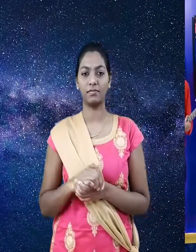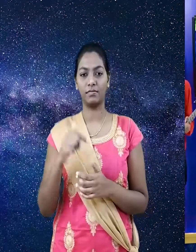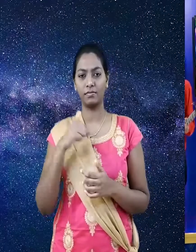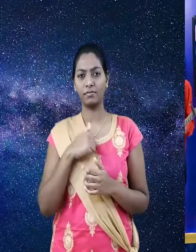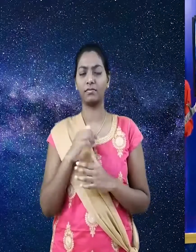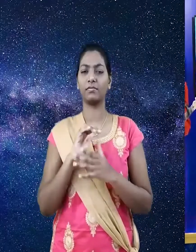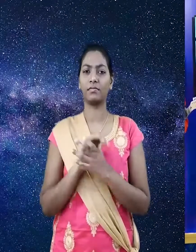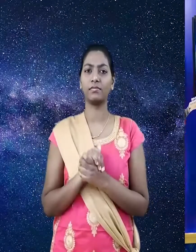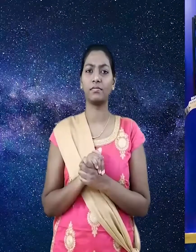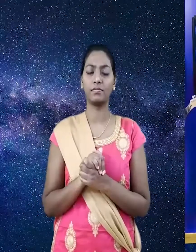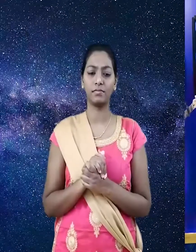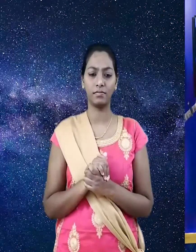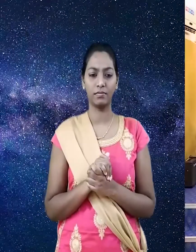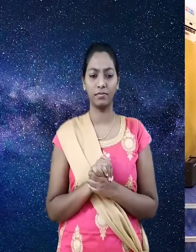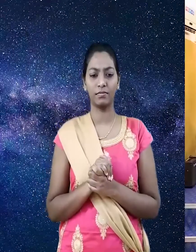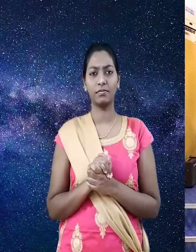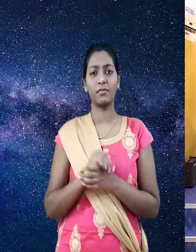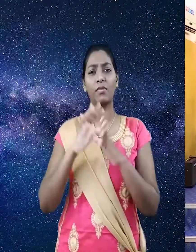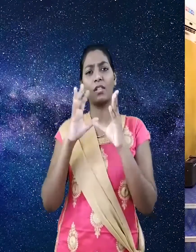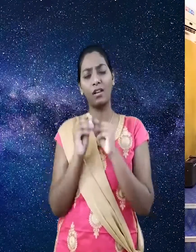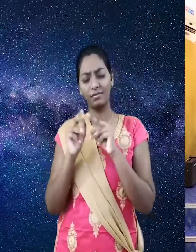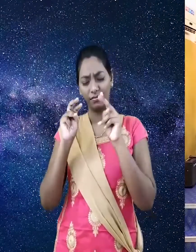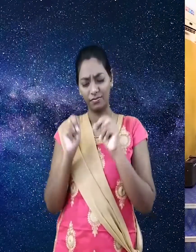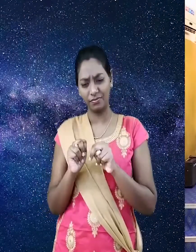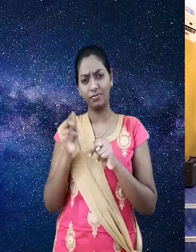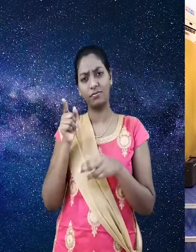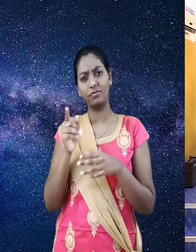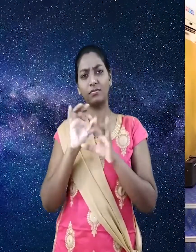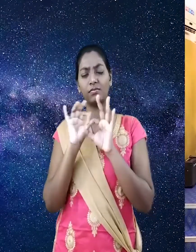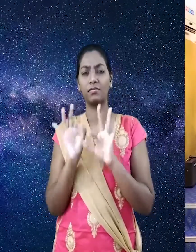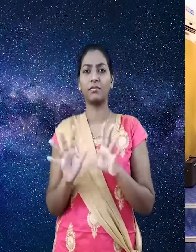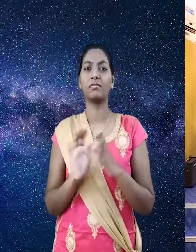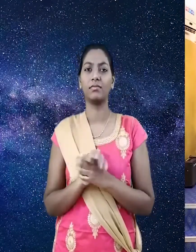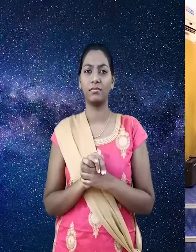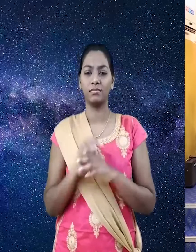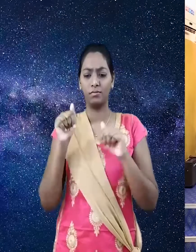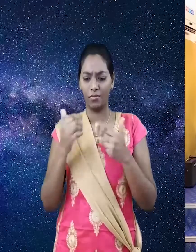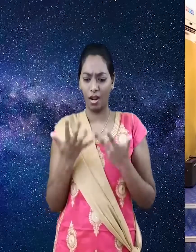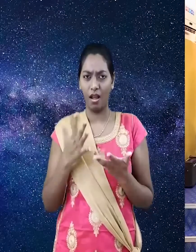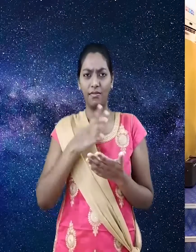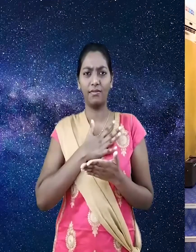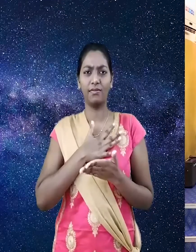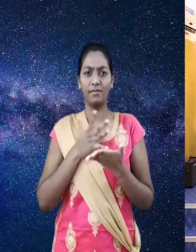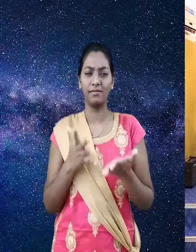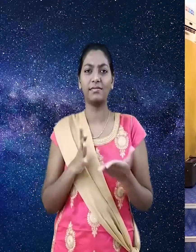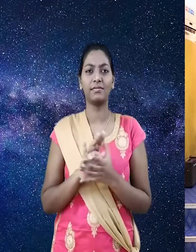हमारे मध्य में घूम, हर जरूरत पूरी कर, तू यहाँ है,